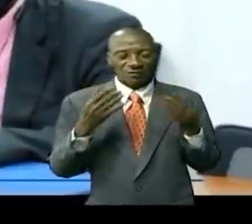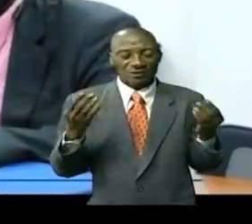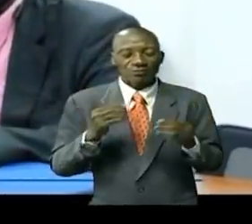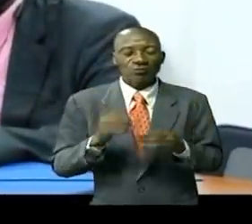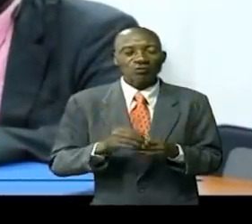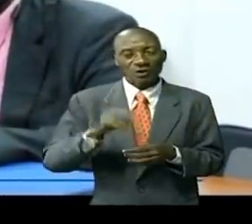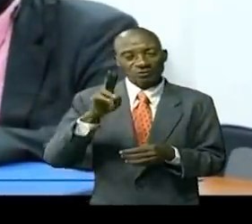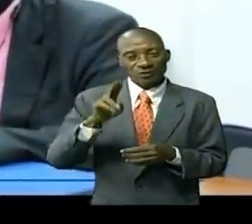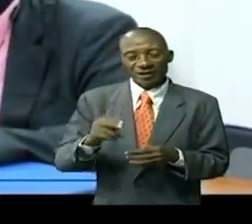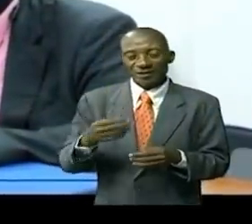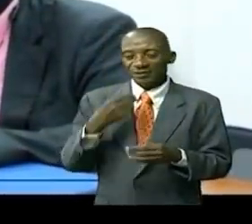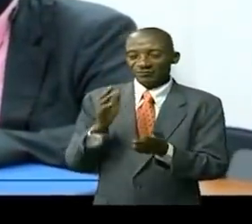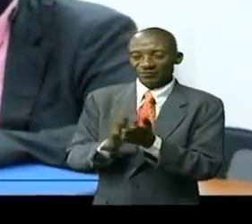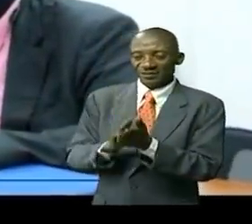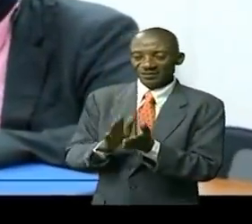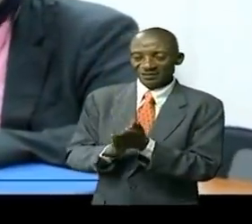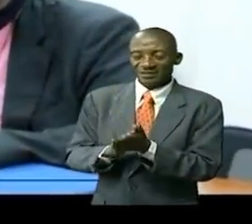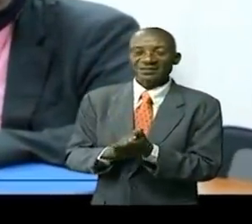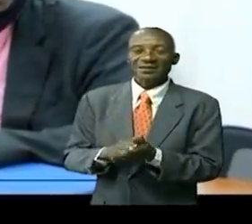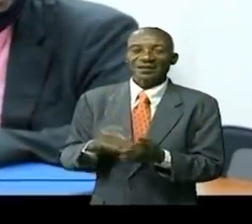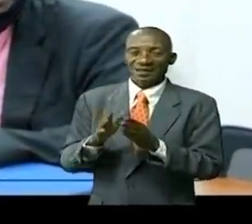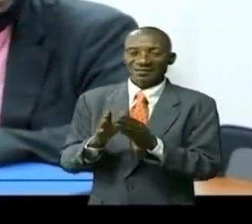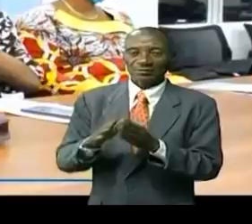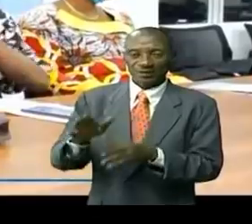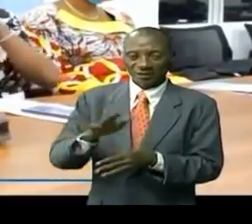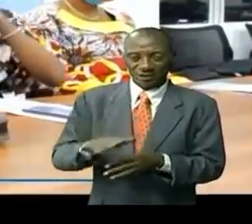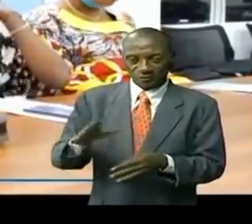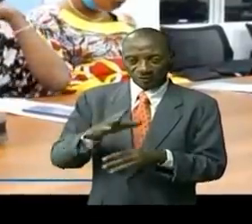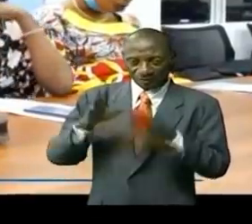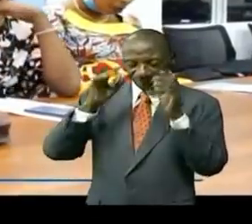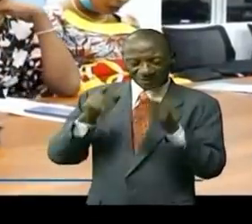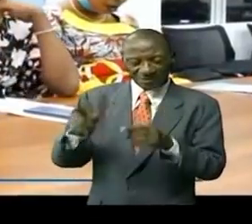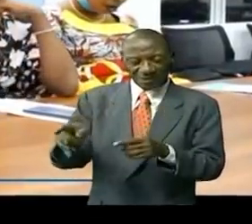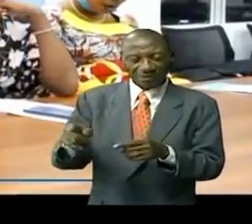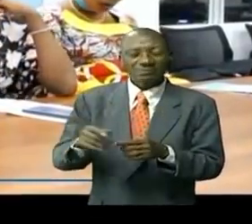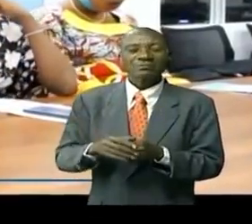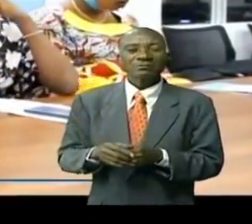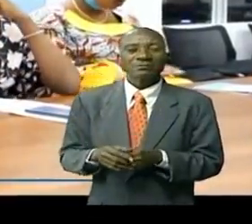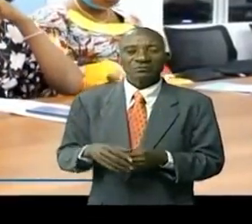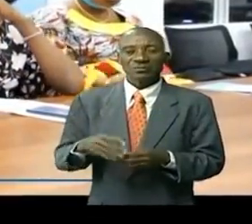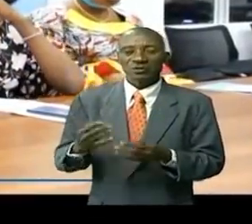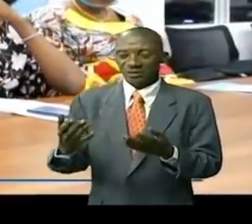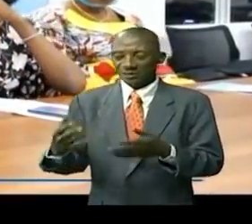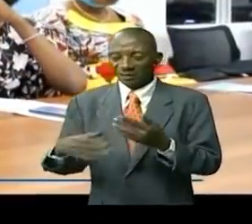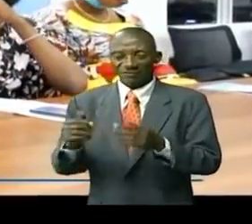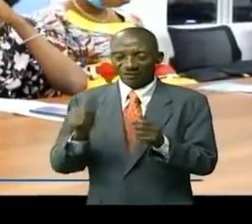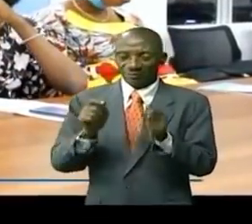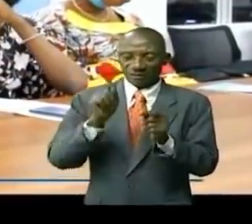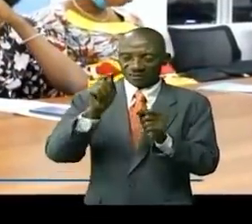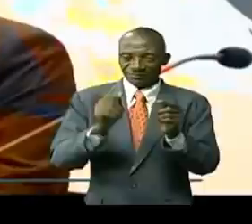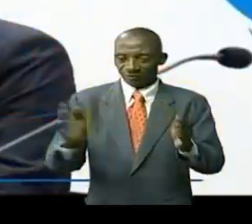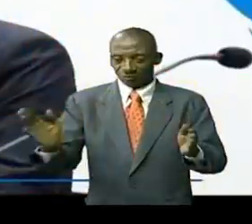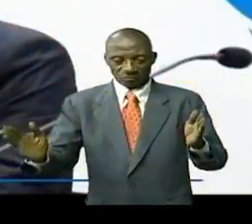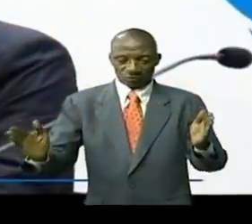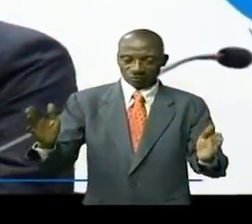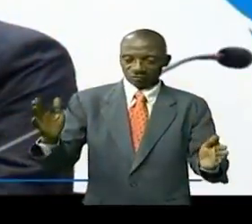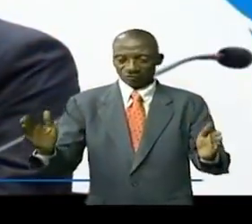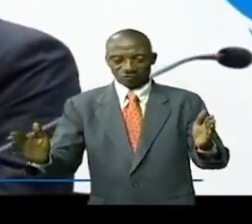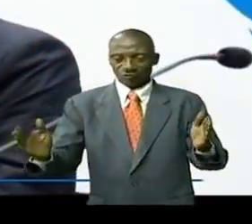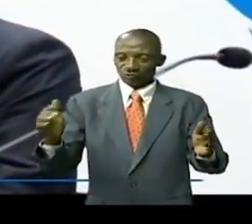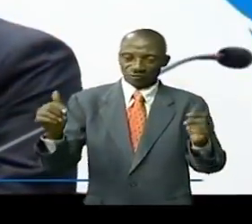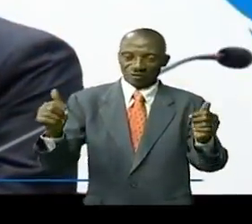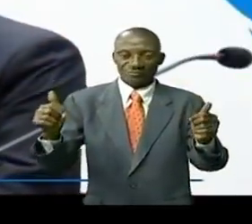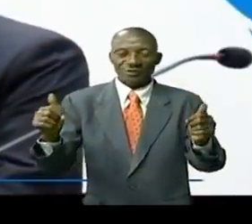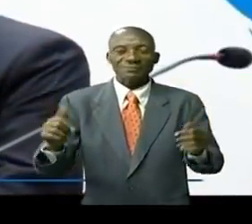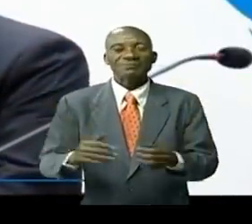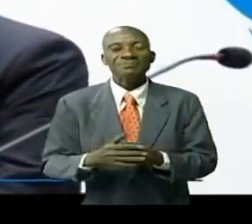nationale, Christophe Mboso, tendant à favoriser l'inclusivité de la révision de la loi électorale. Depuis le début, nous